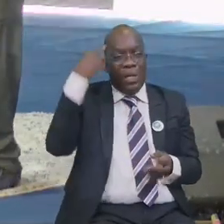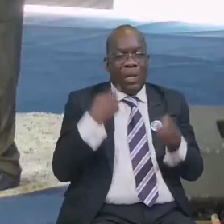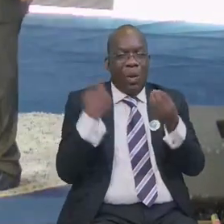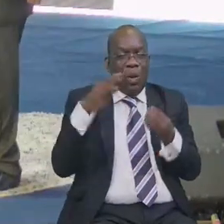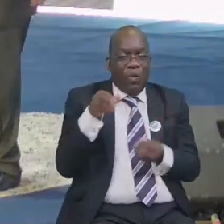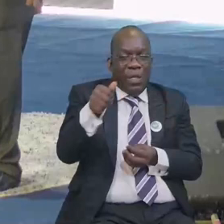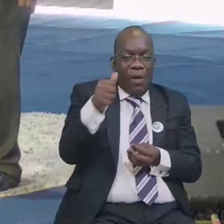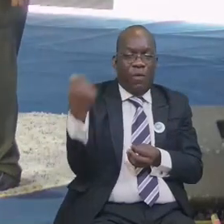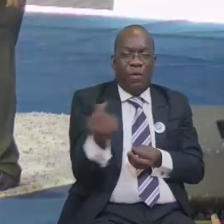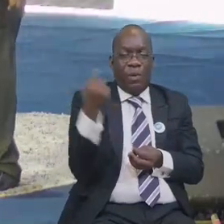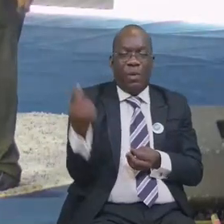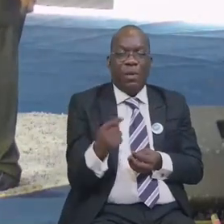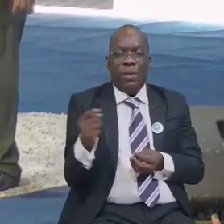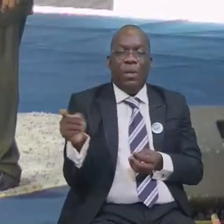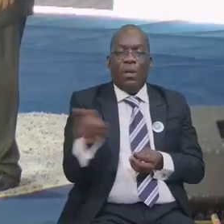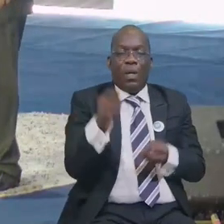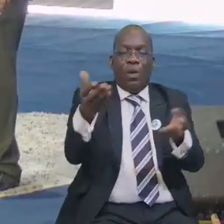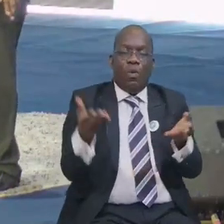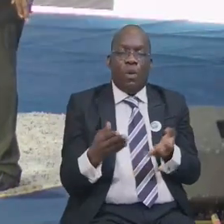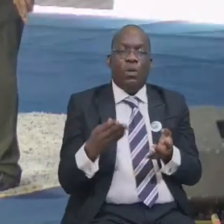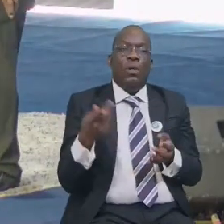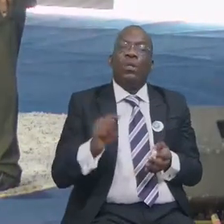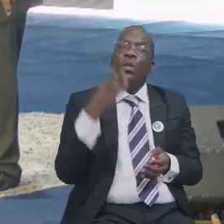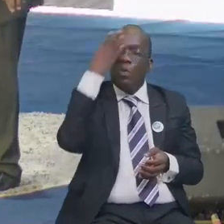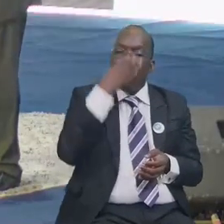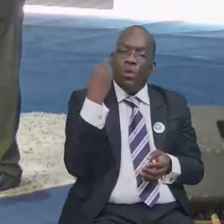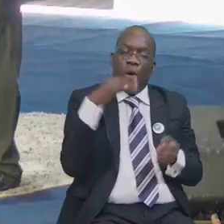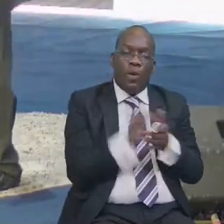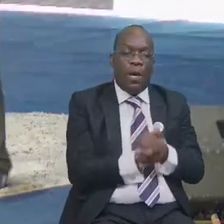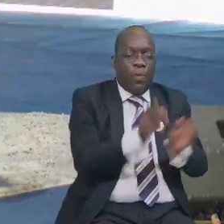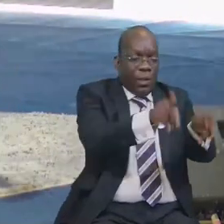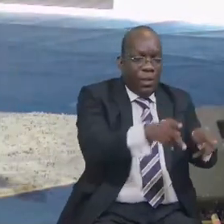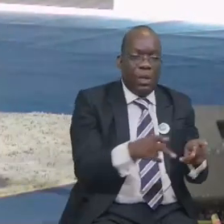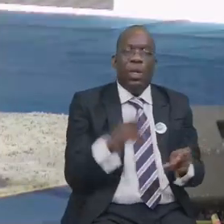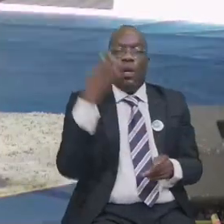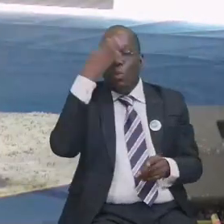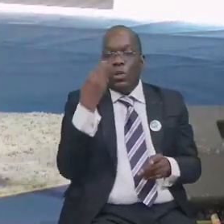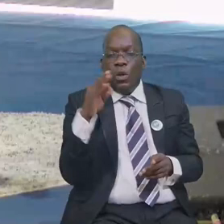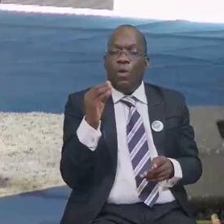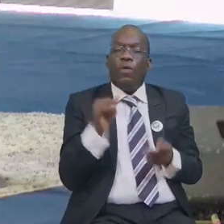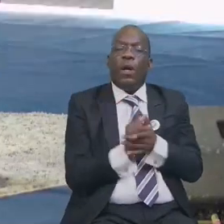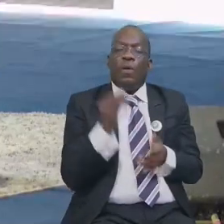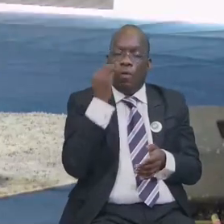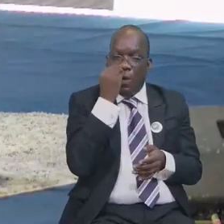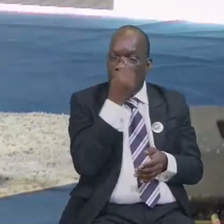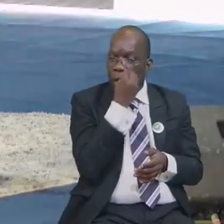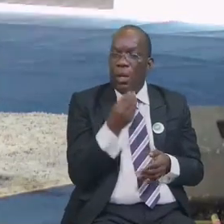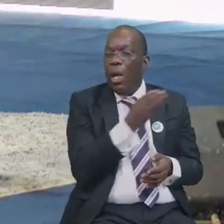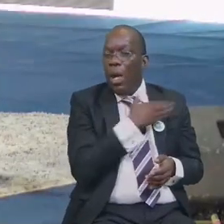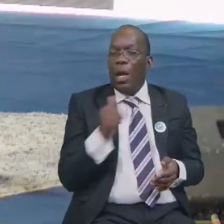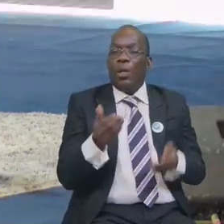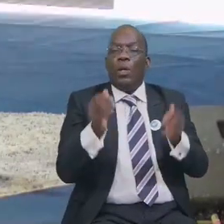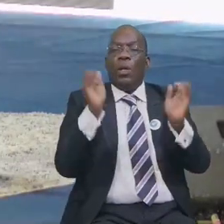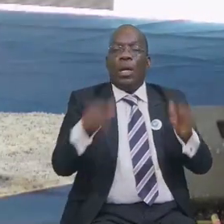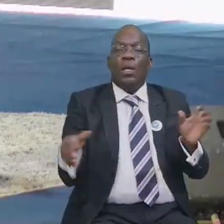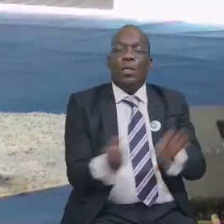veulent. Ils veulent la beauté de cet homme. Ils veulent la beauté de telle fleur. Ils peuvent